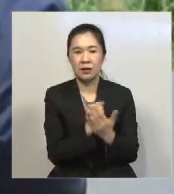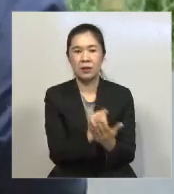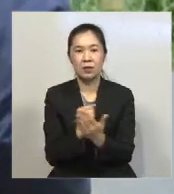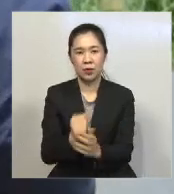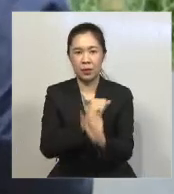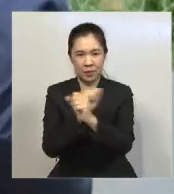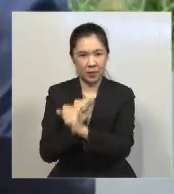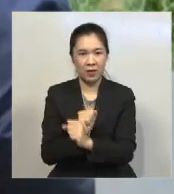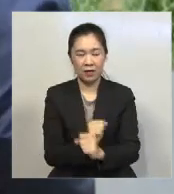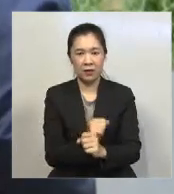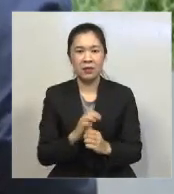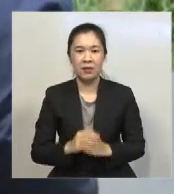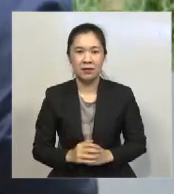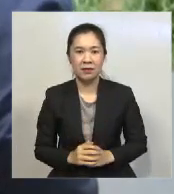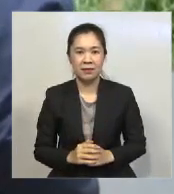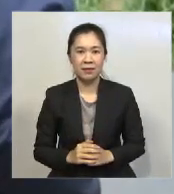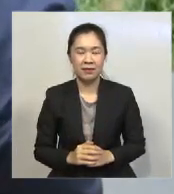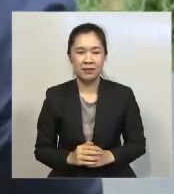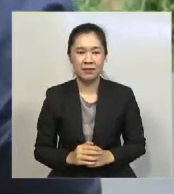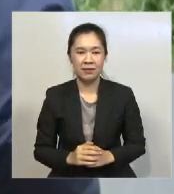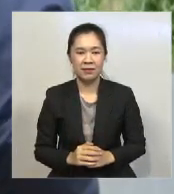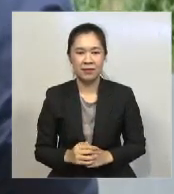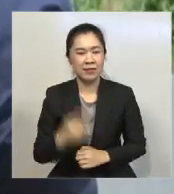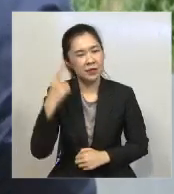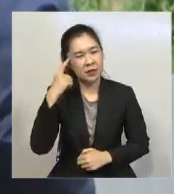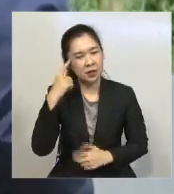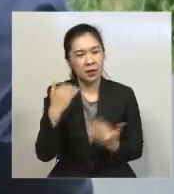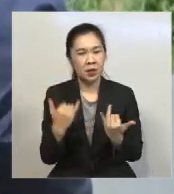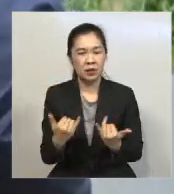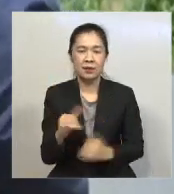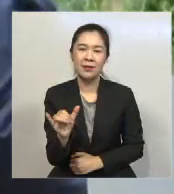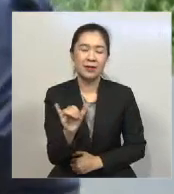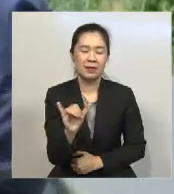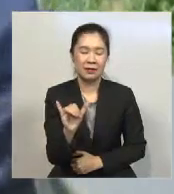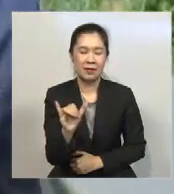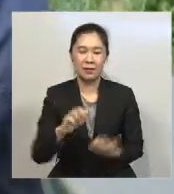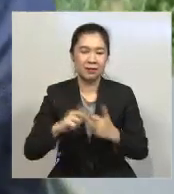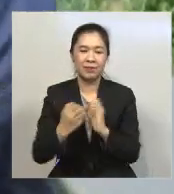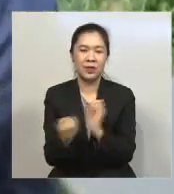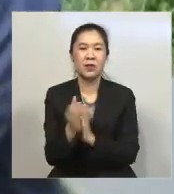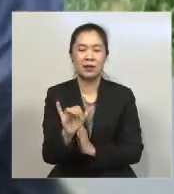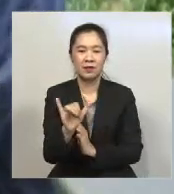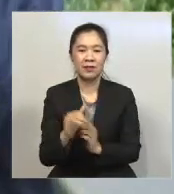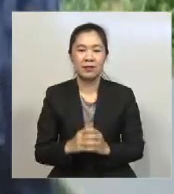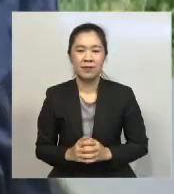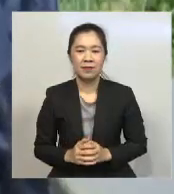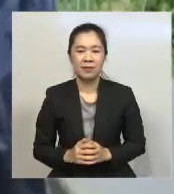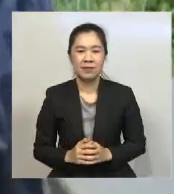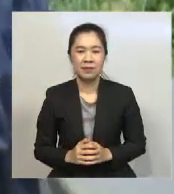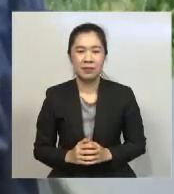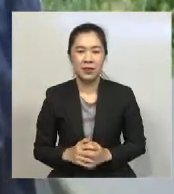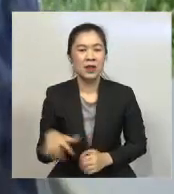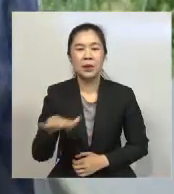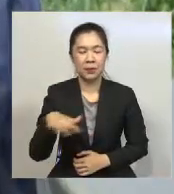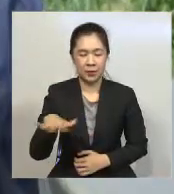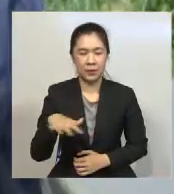เพื่อป้องกันบรรเทาที่เหตุการณ์ที่จะเกิดขึ้นนะซึ่งคิดว่าขณะนี้ ยัง ไม่ถึงขั้นวิกฤตครับ อย่างหลายภาพที ่ยังถือว่าเป็นป